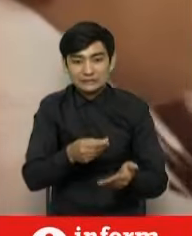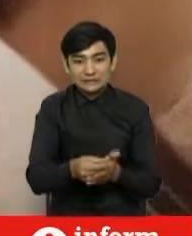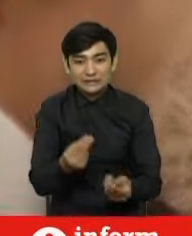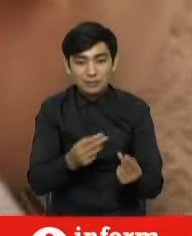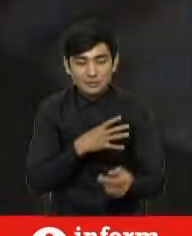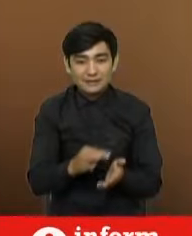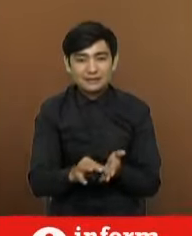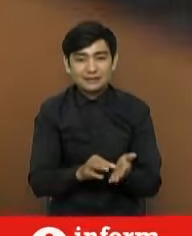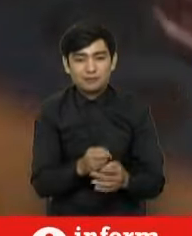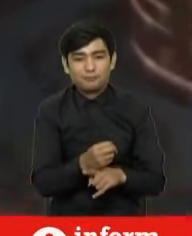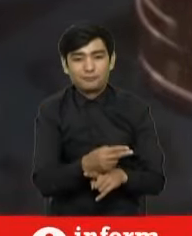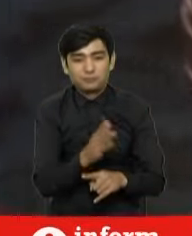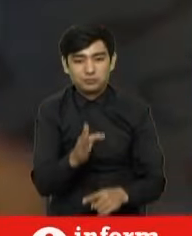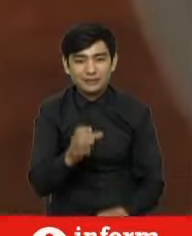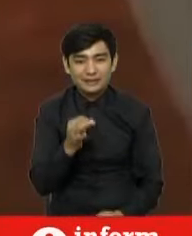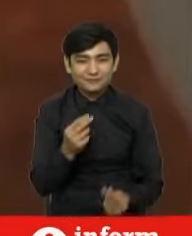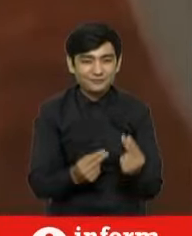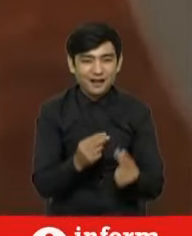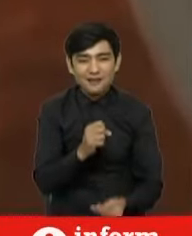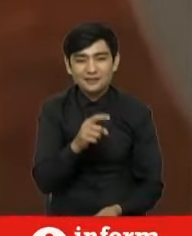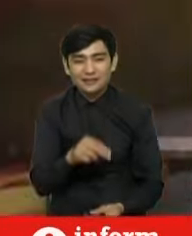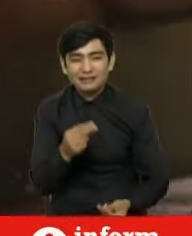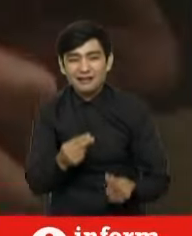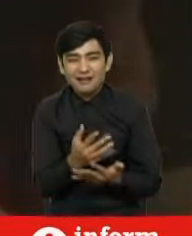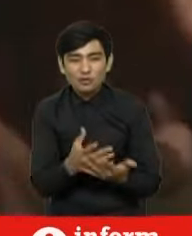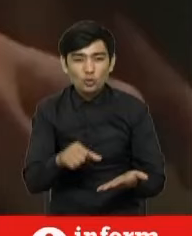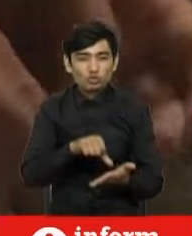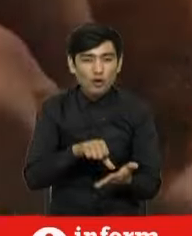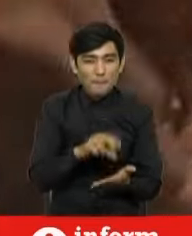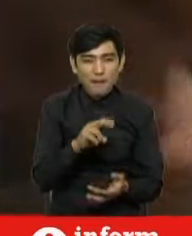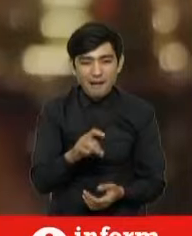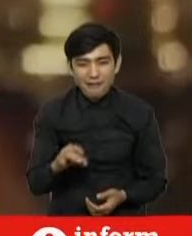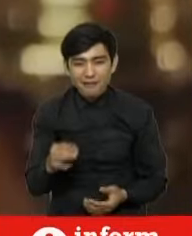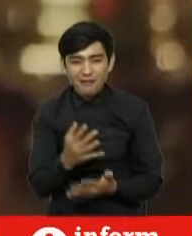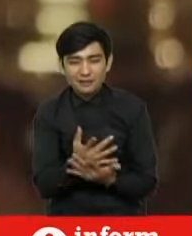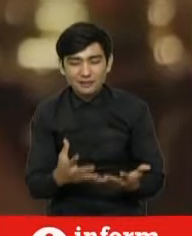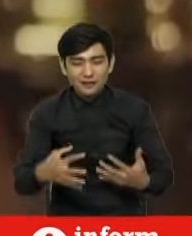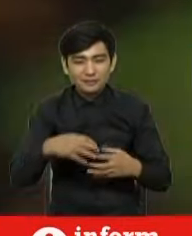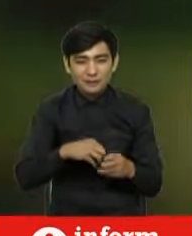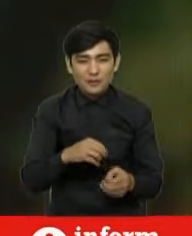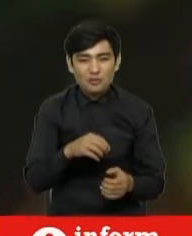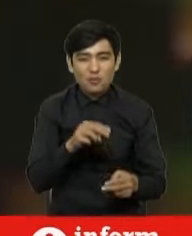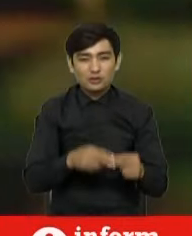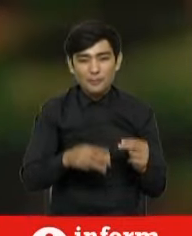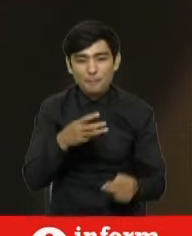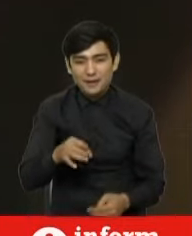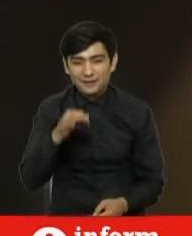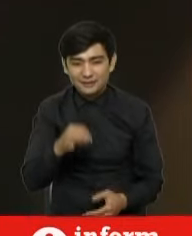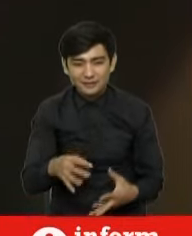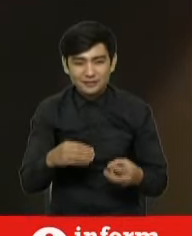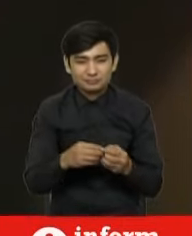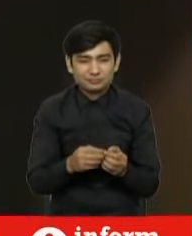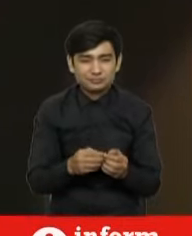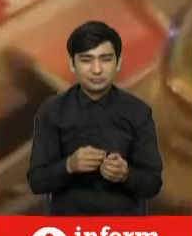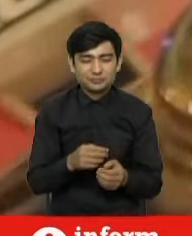с требованием запретить чиновникам играть в азартные игры и участвовать в пари запустили активисты в конце мая. За несколько дней коллективное